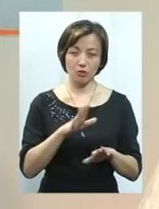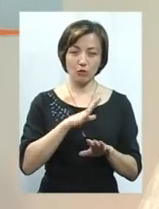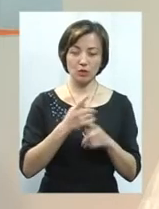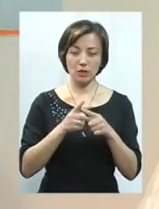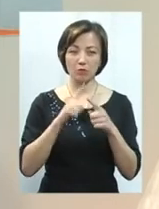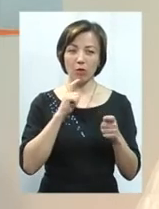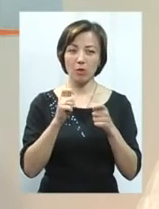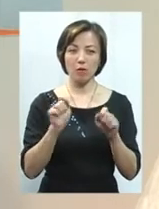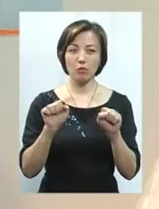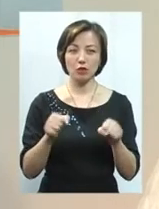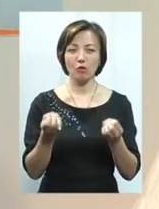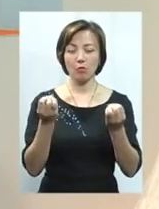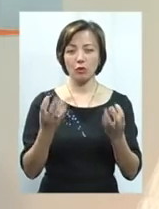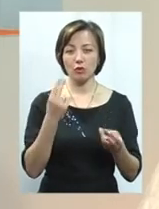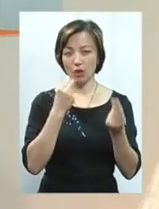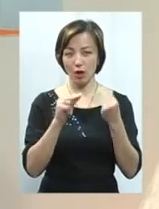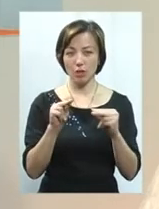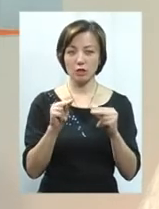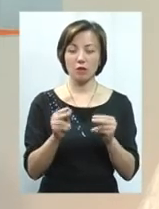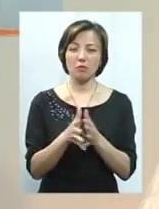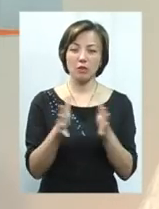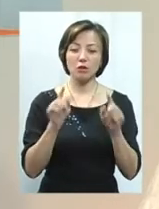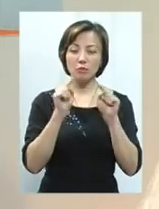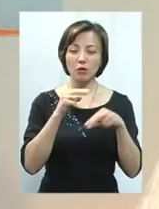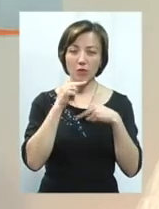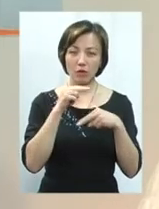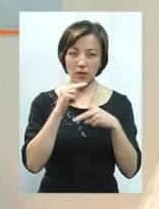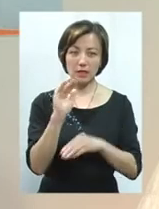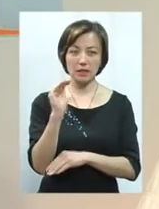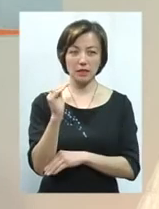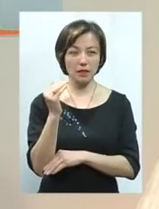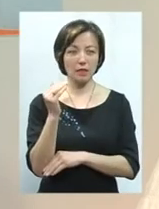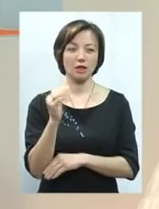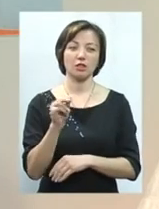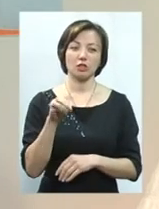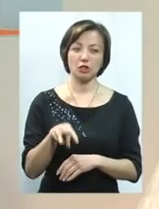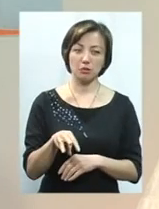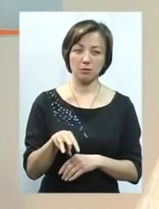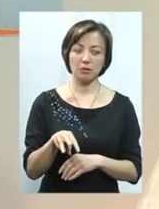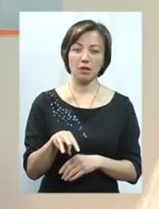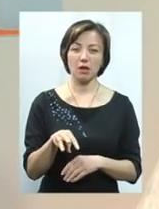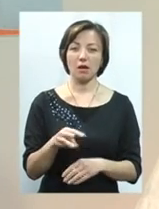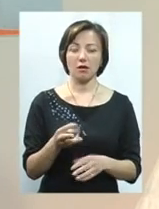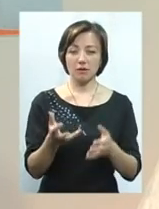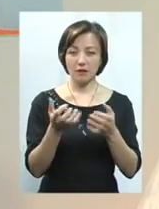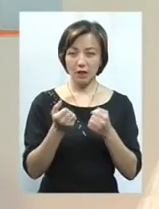з цим обережні. Можливо, просто краще більше приділити увагу дитині, аніж завести